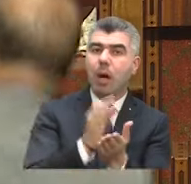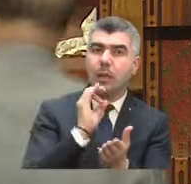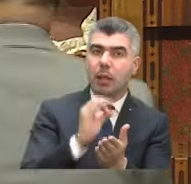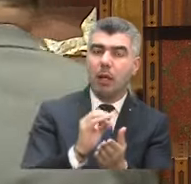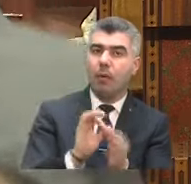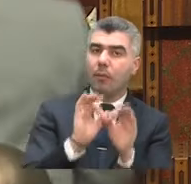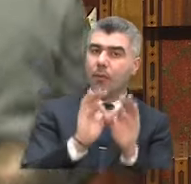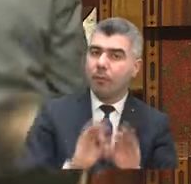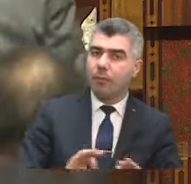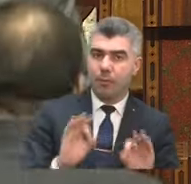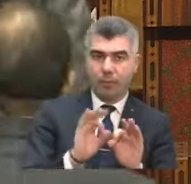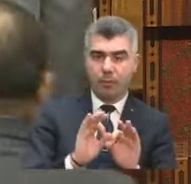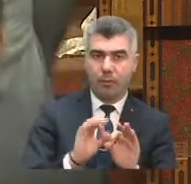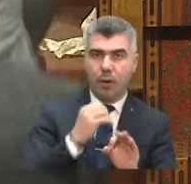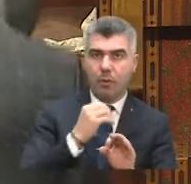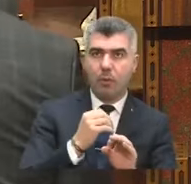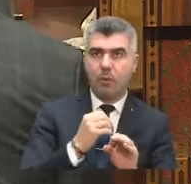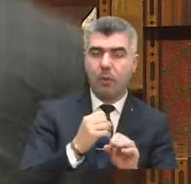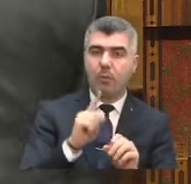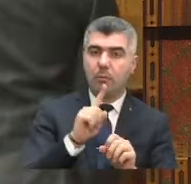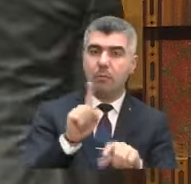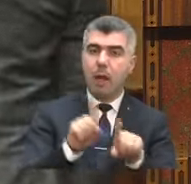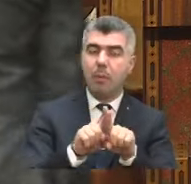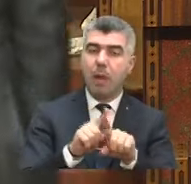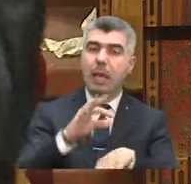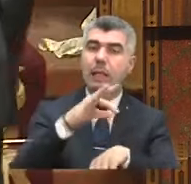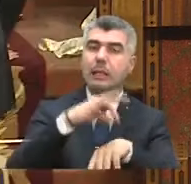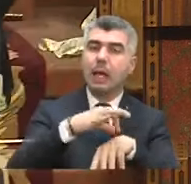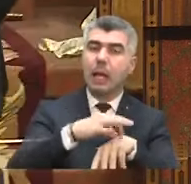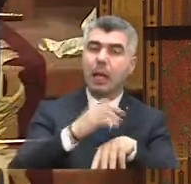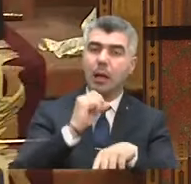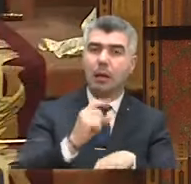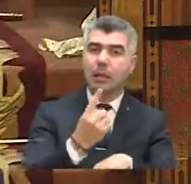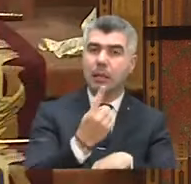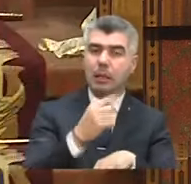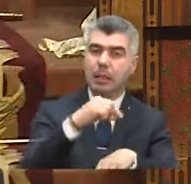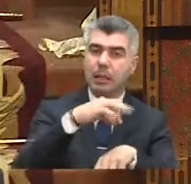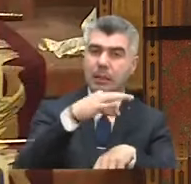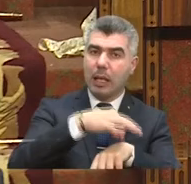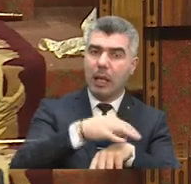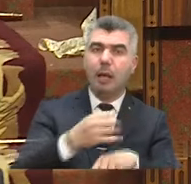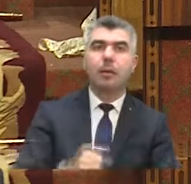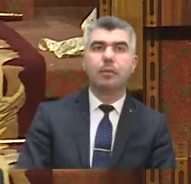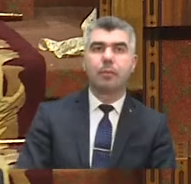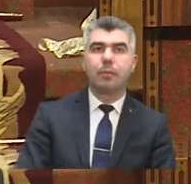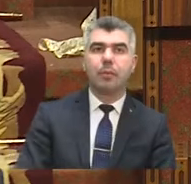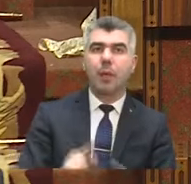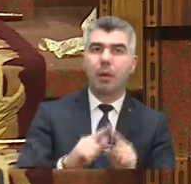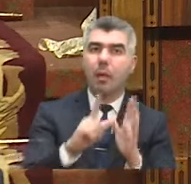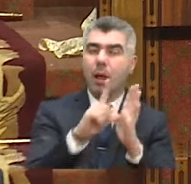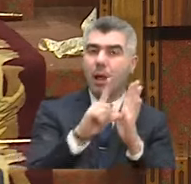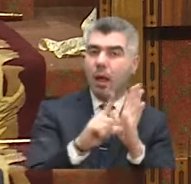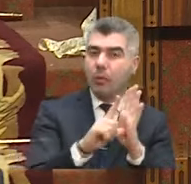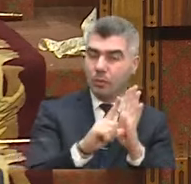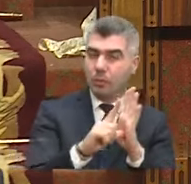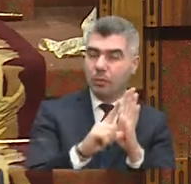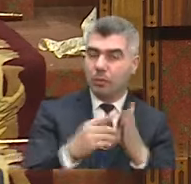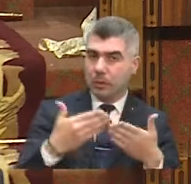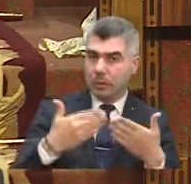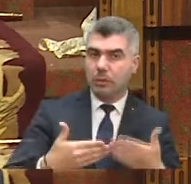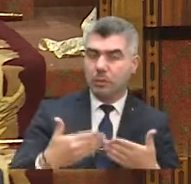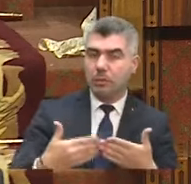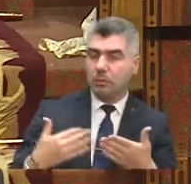السيد الرئيس هي خليني نكمل ديال لأن عندها علاقة خير. بالموضوع السيد عندها علاقة بالنظام الداخلي. هذه